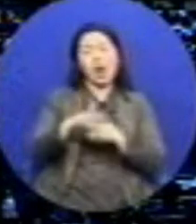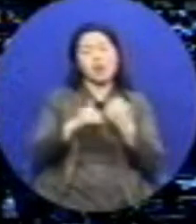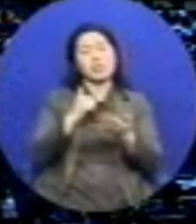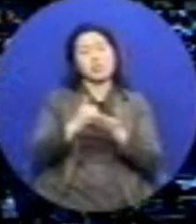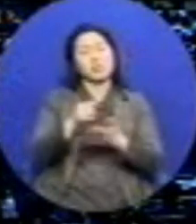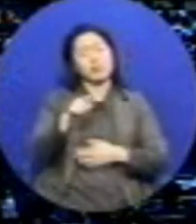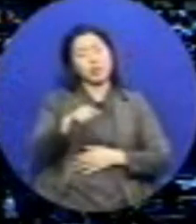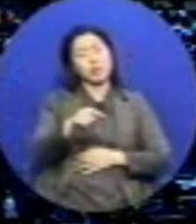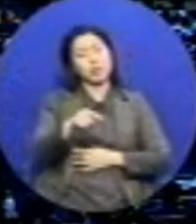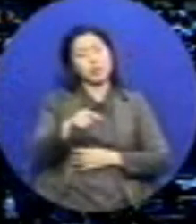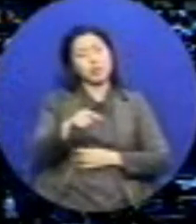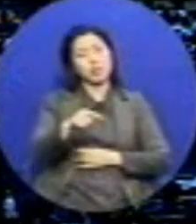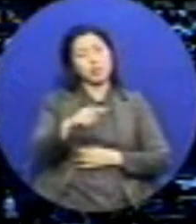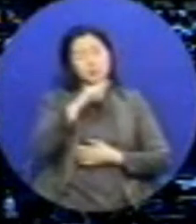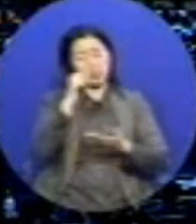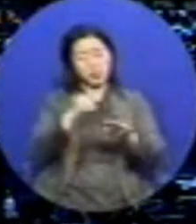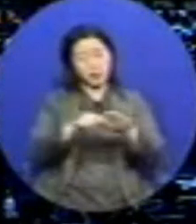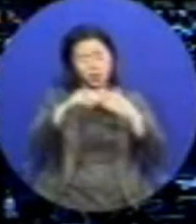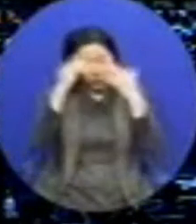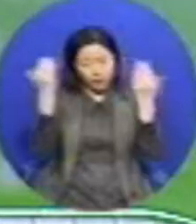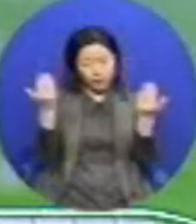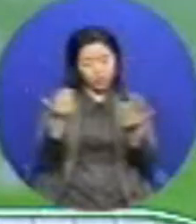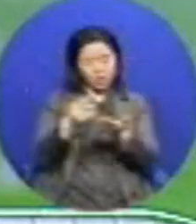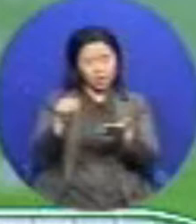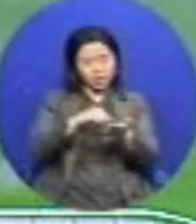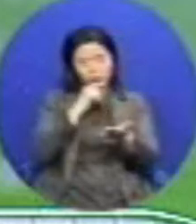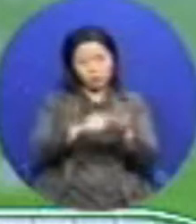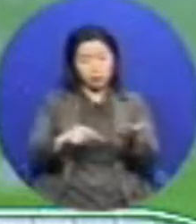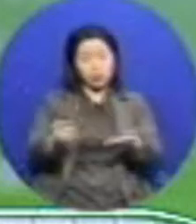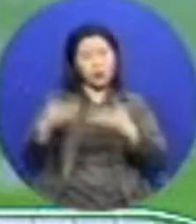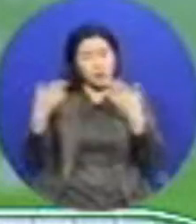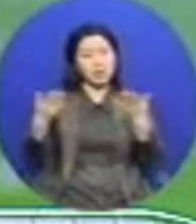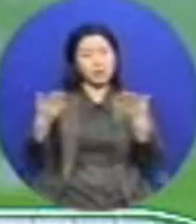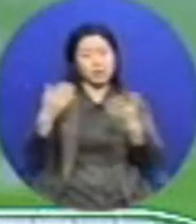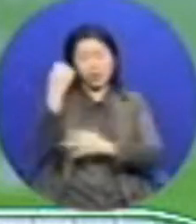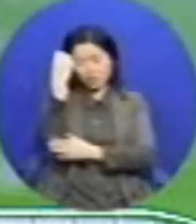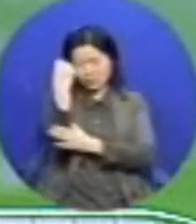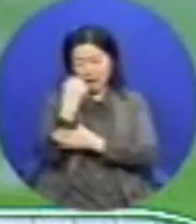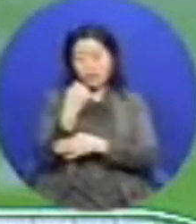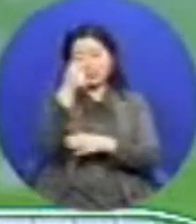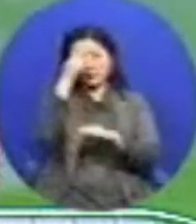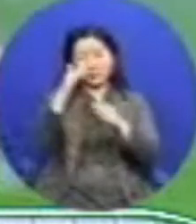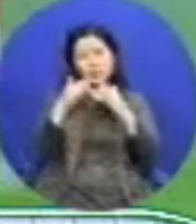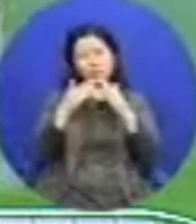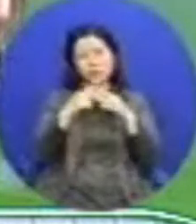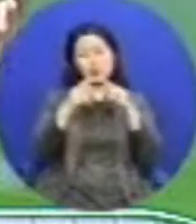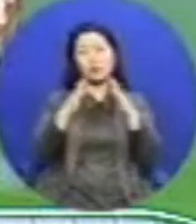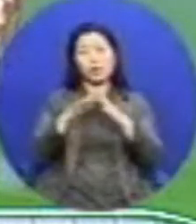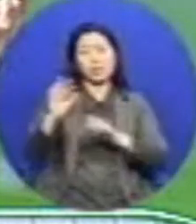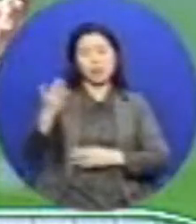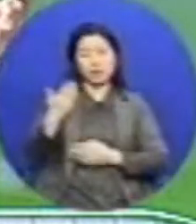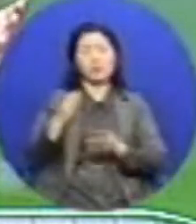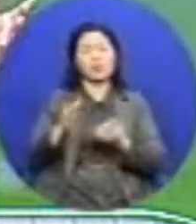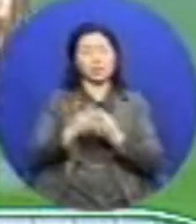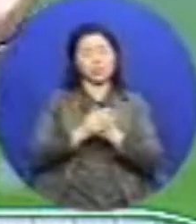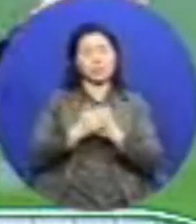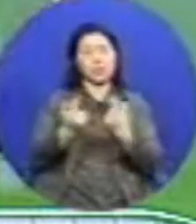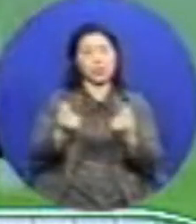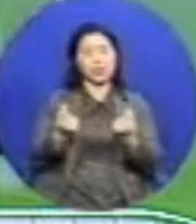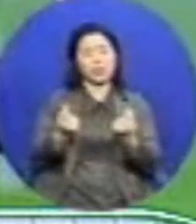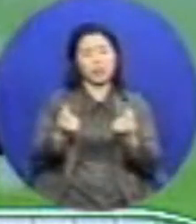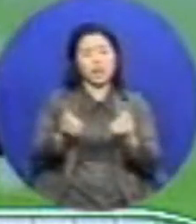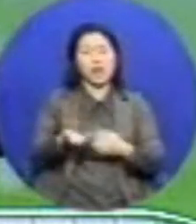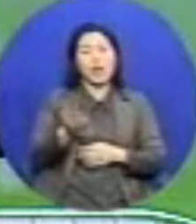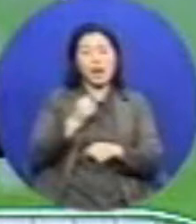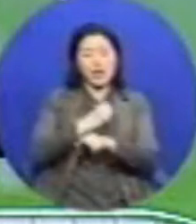헌 예배당 될 것 같습니다 아예 갚아 주신 줄 믿고 믿음으로 봉헌 예배 드리겠습니다 그래서 본